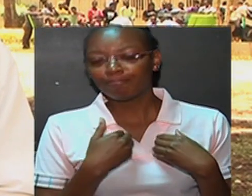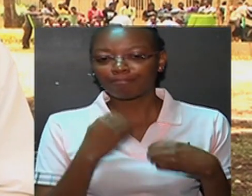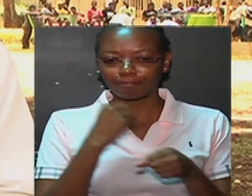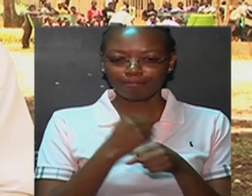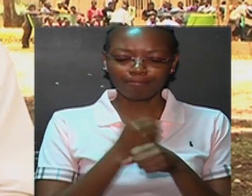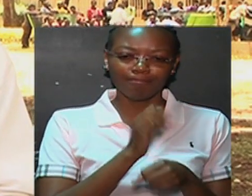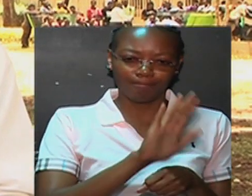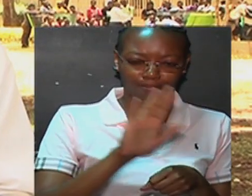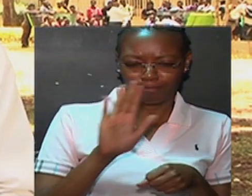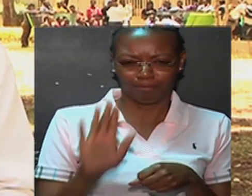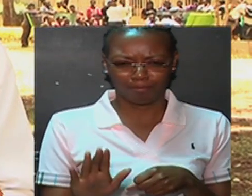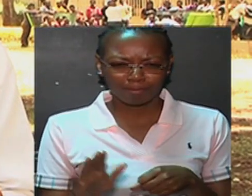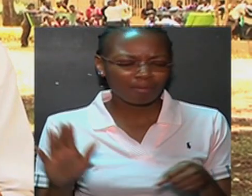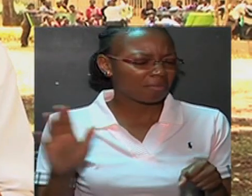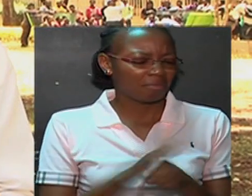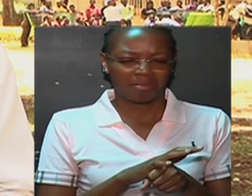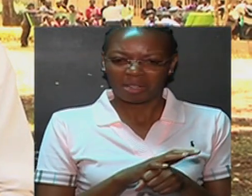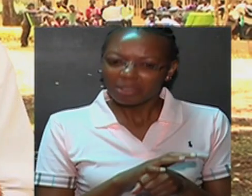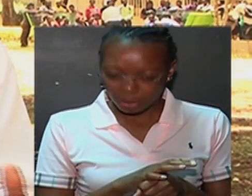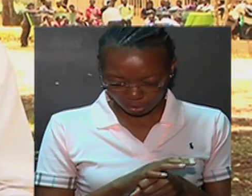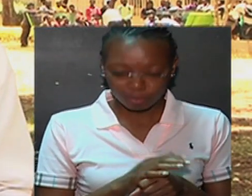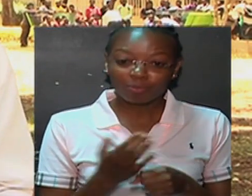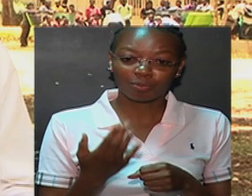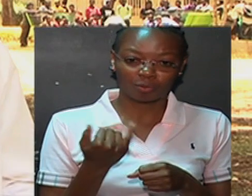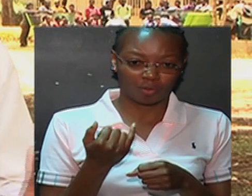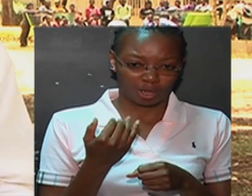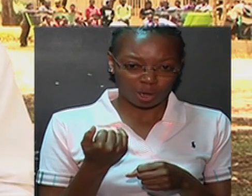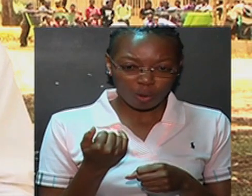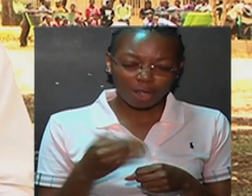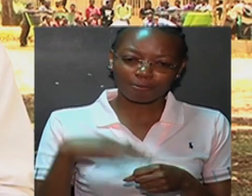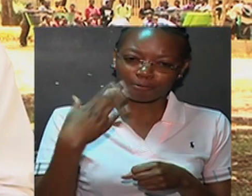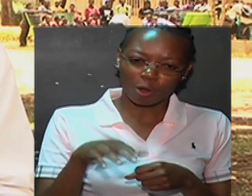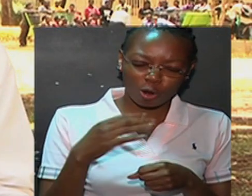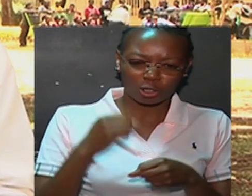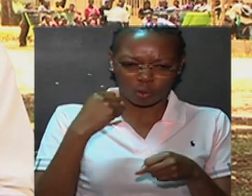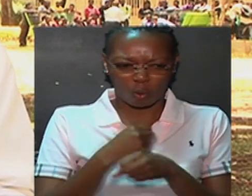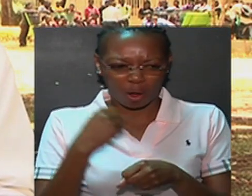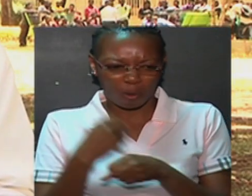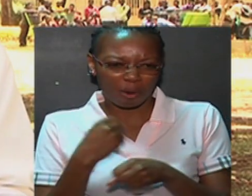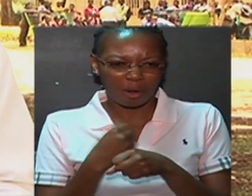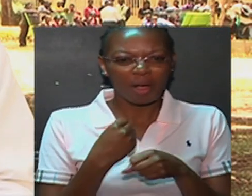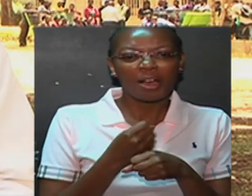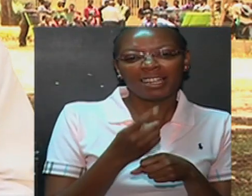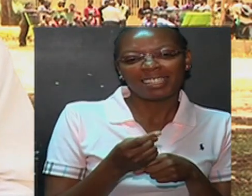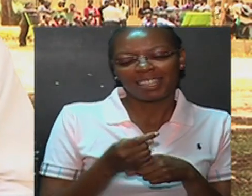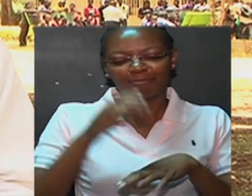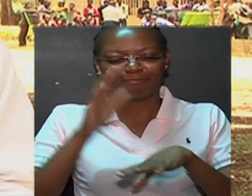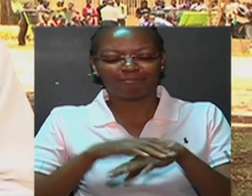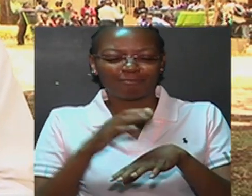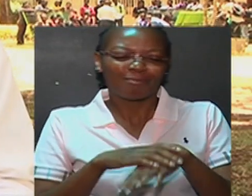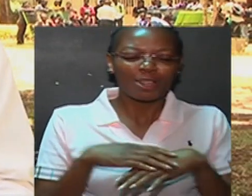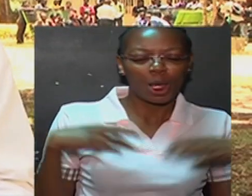nyingi. Kawaida uwezi kufanya kazi mahali bila changamoto. Changamoto saa zingine mashine